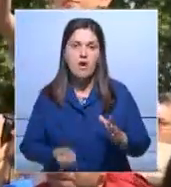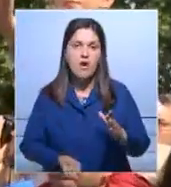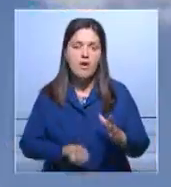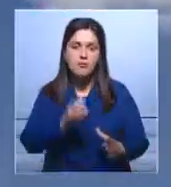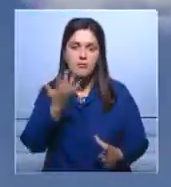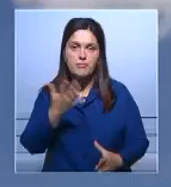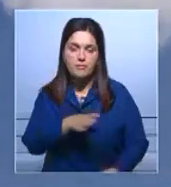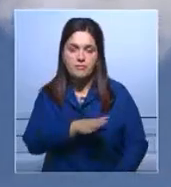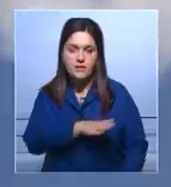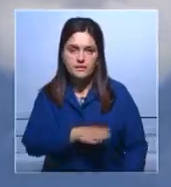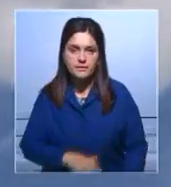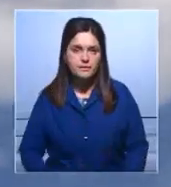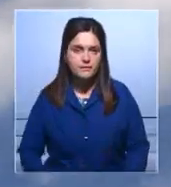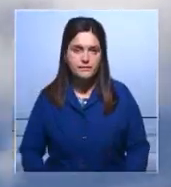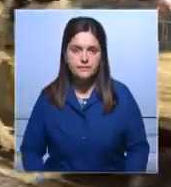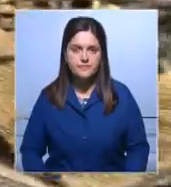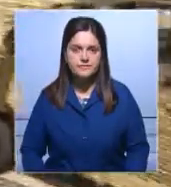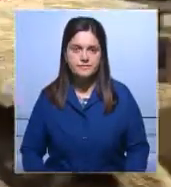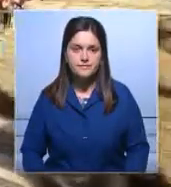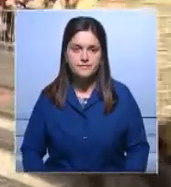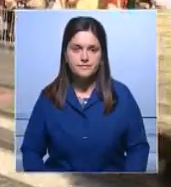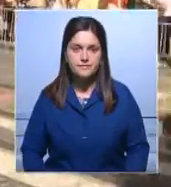фейерверком.